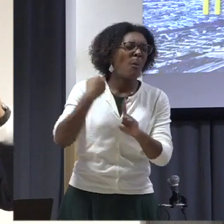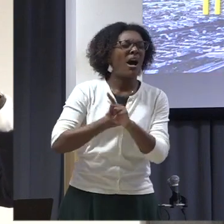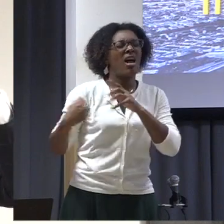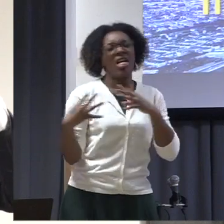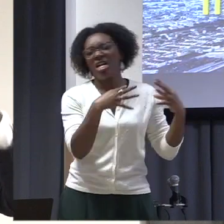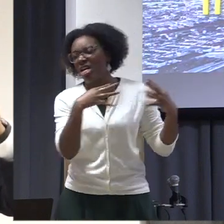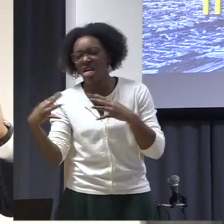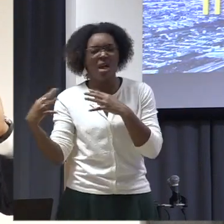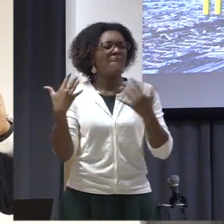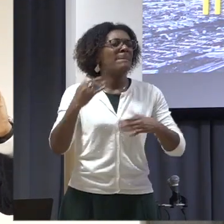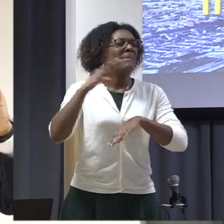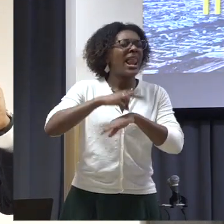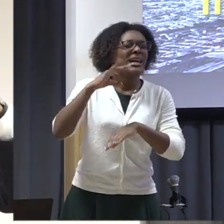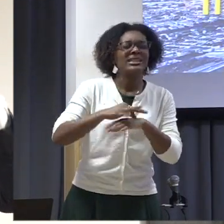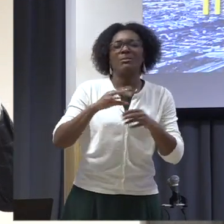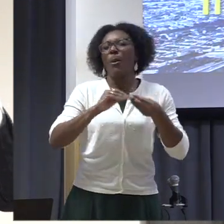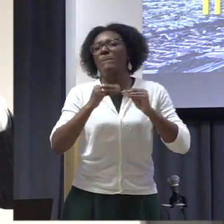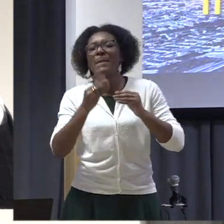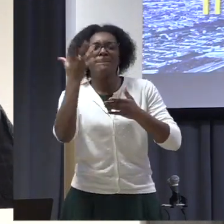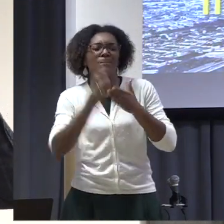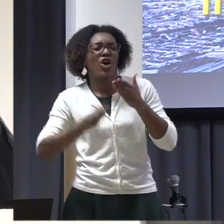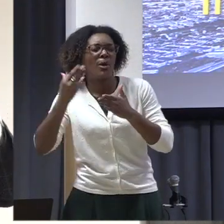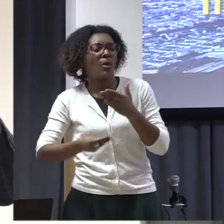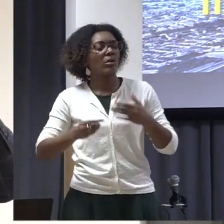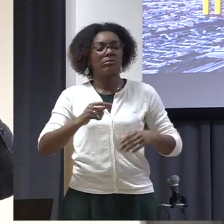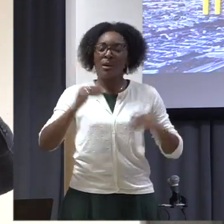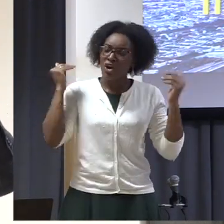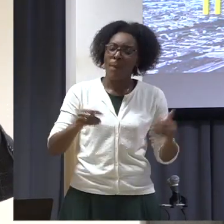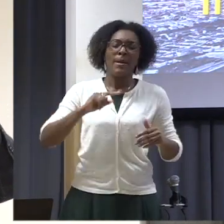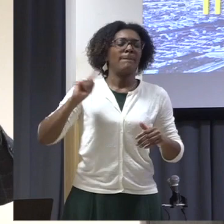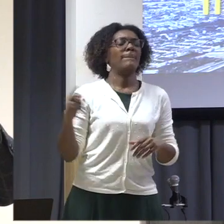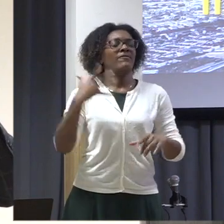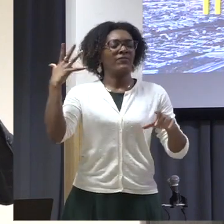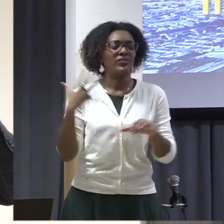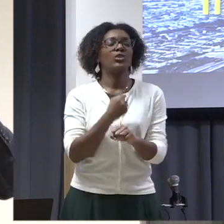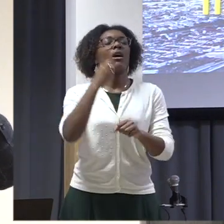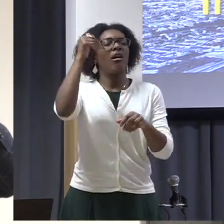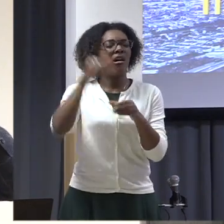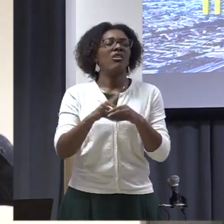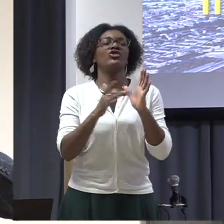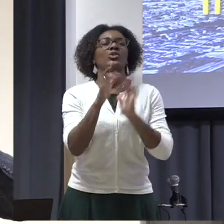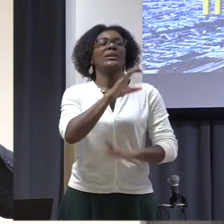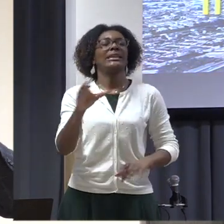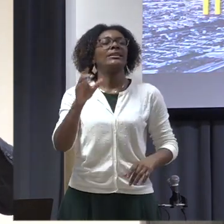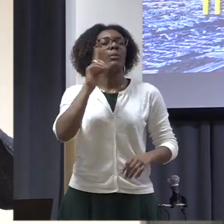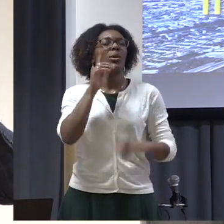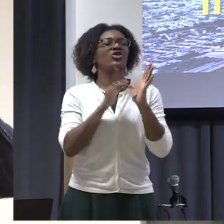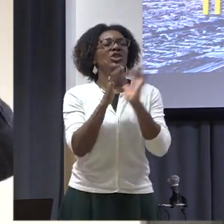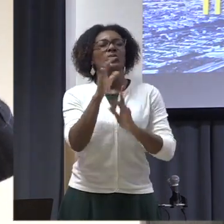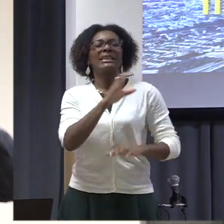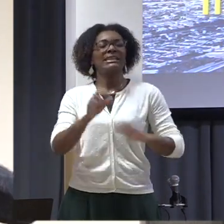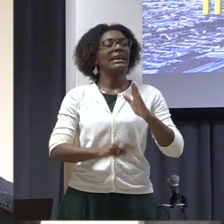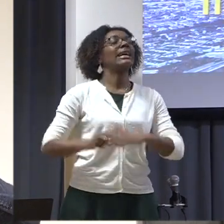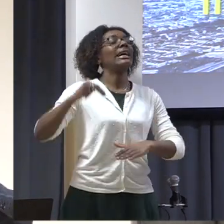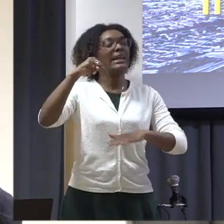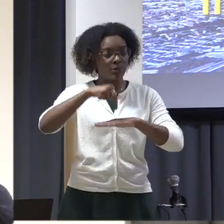maladies malgré les soucis matériels nous sommes victorieux en christ car christ est ressuscité et s'il est